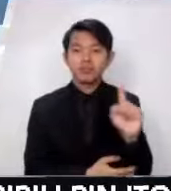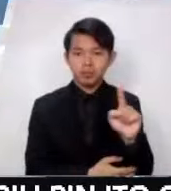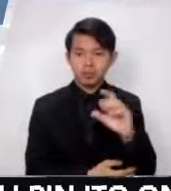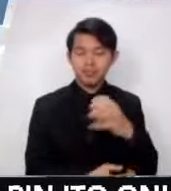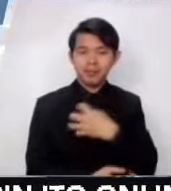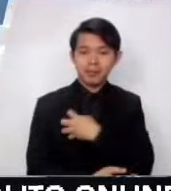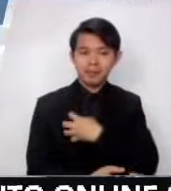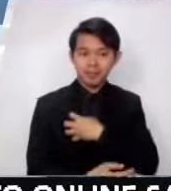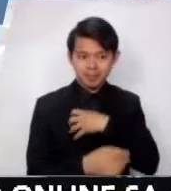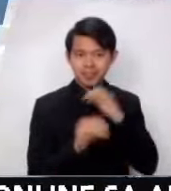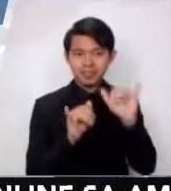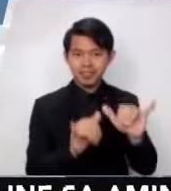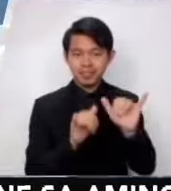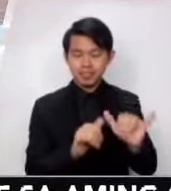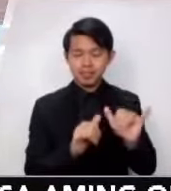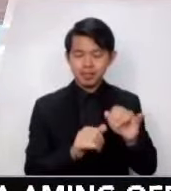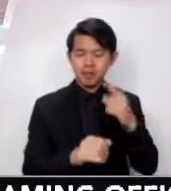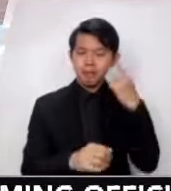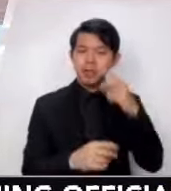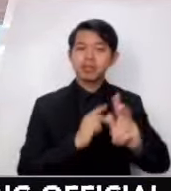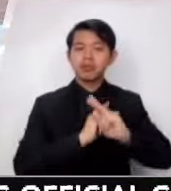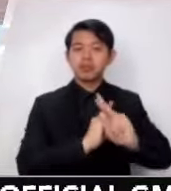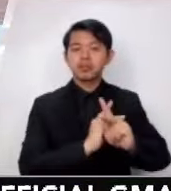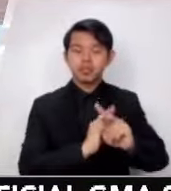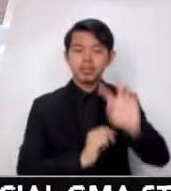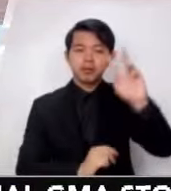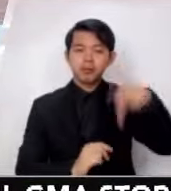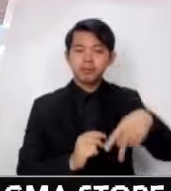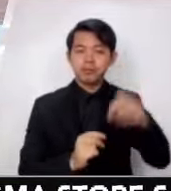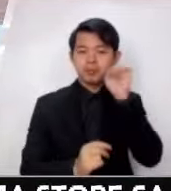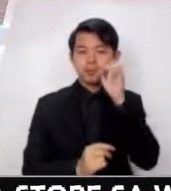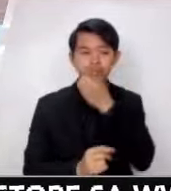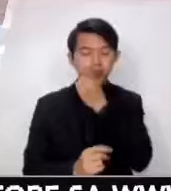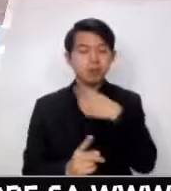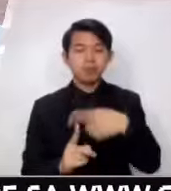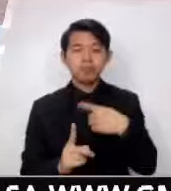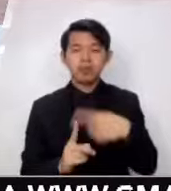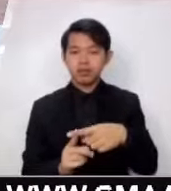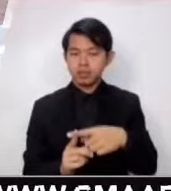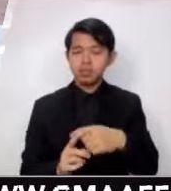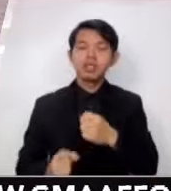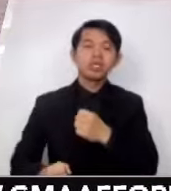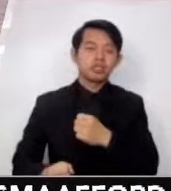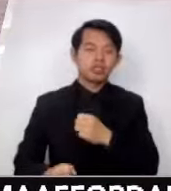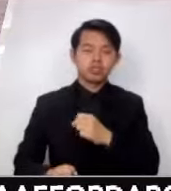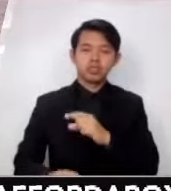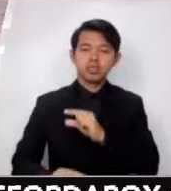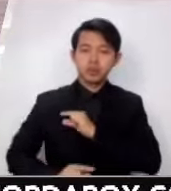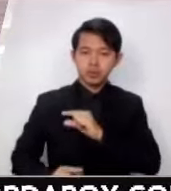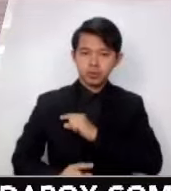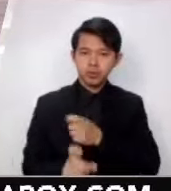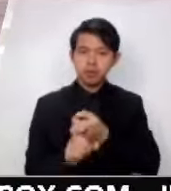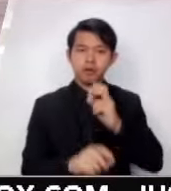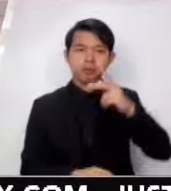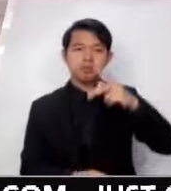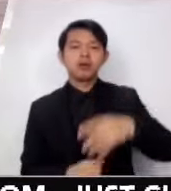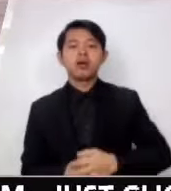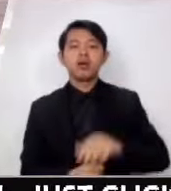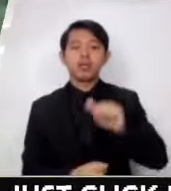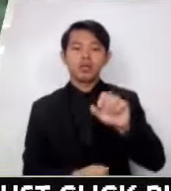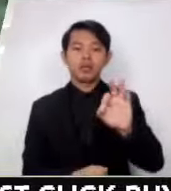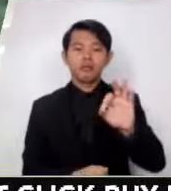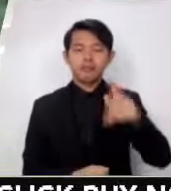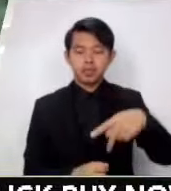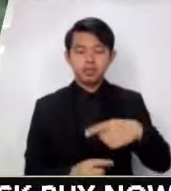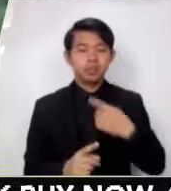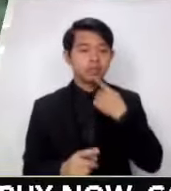Duterte. Bukod pa raw dyan, ang security personnel niya mula sa Armed Forces of the Philippines. Sabi naman ng AFP, ang